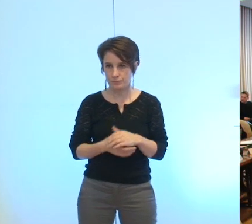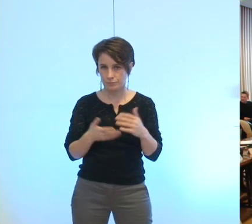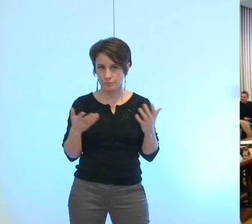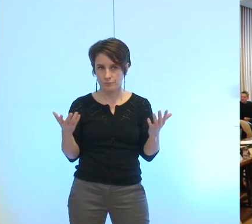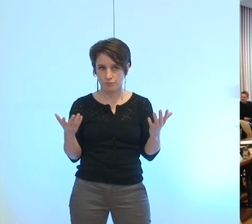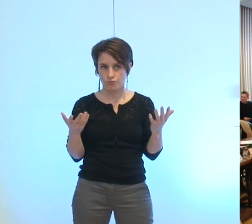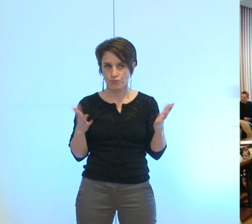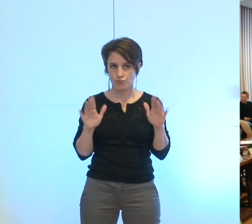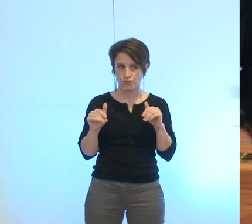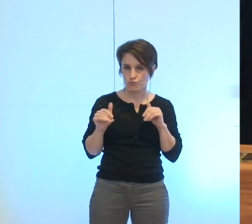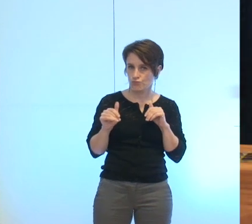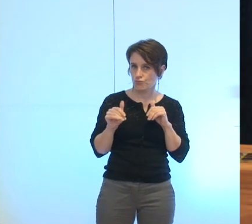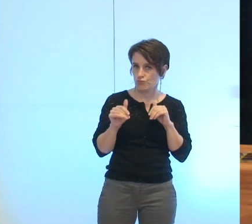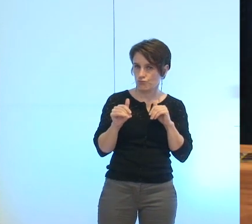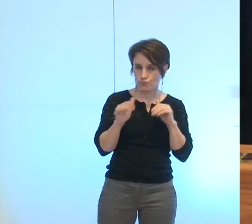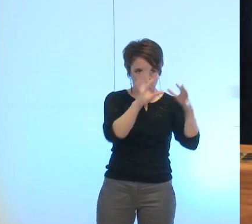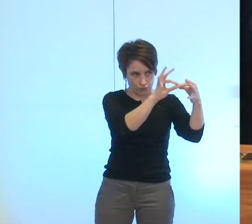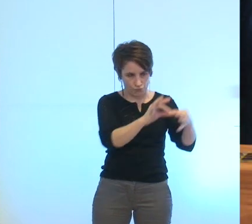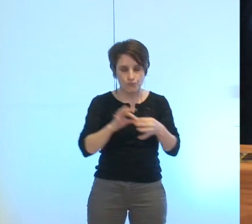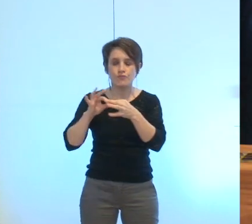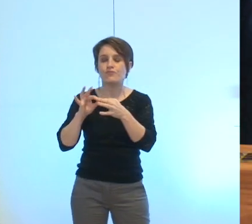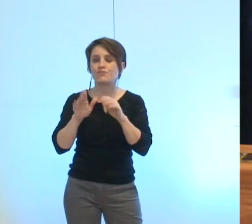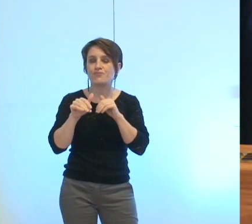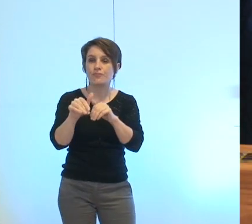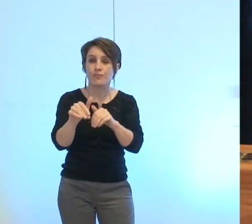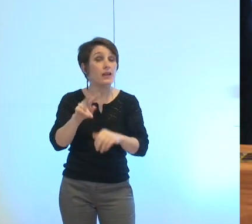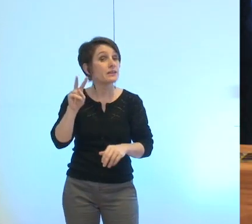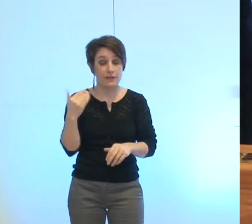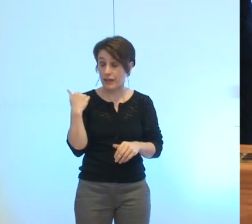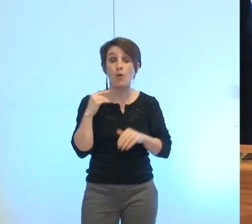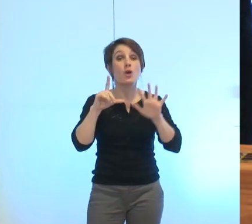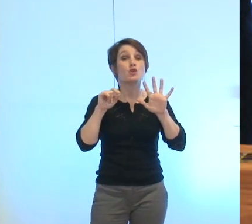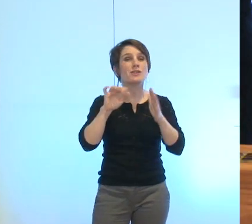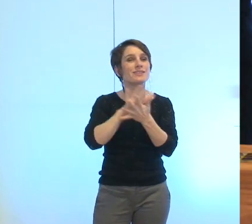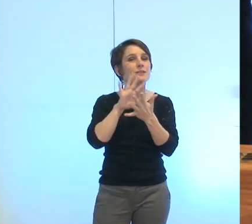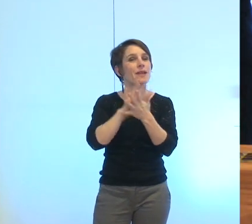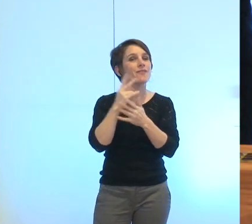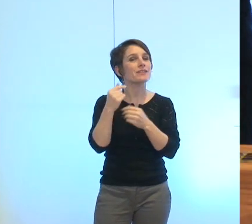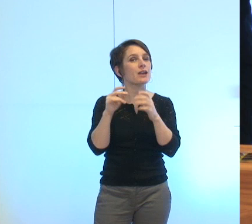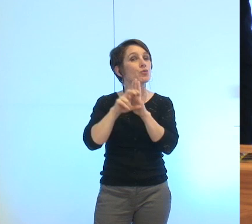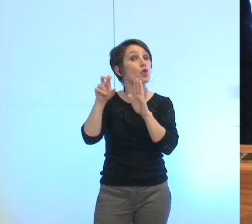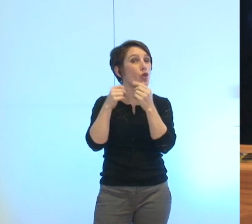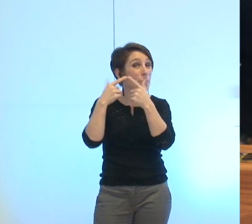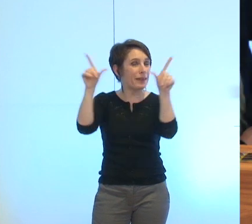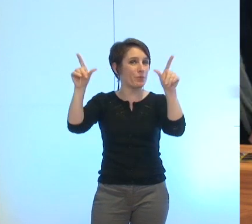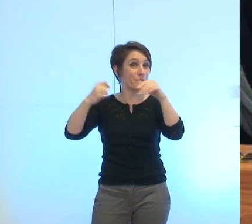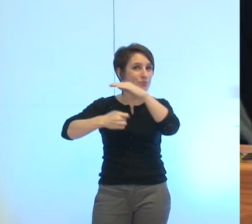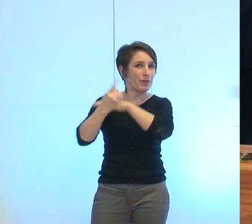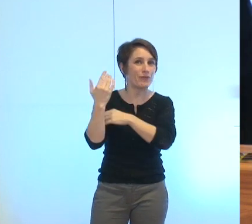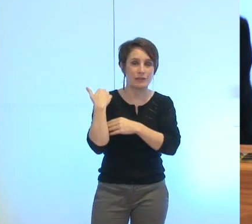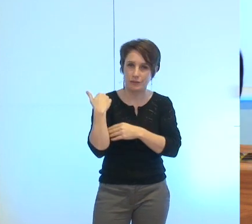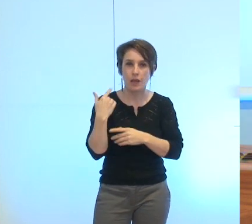là-dessus effectivement nous avons fait des choix sur ce 70e anniversaire notamment de réduire le le budget qui était prévu assez